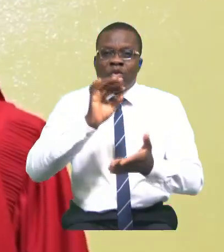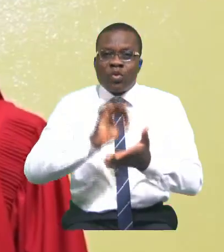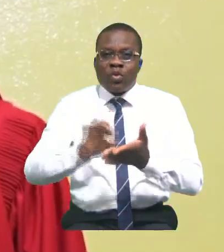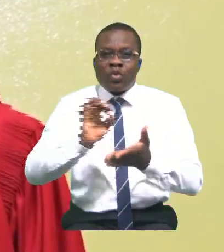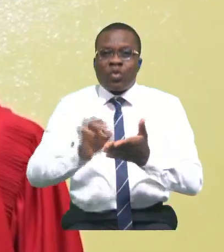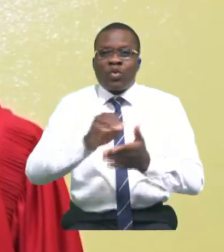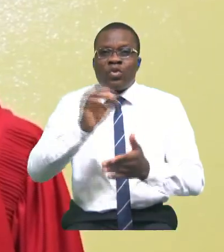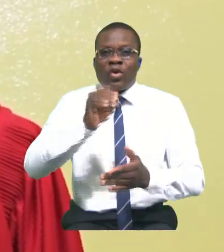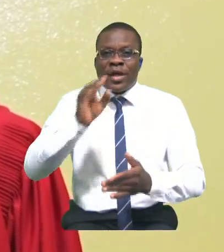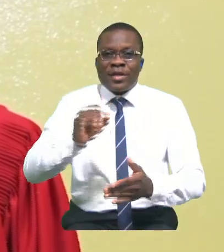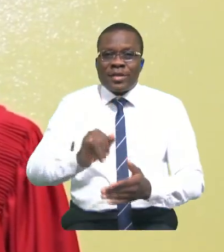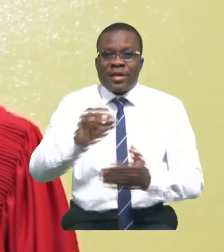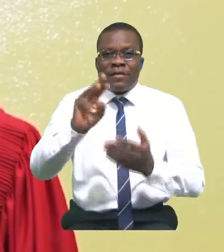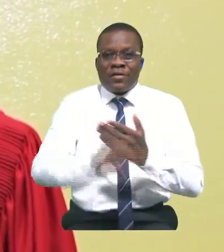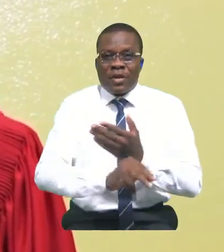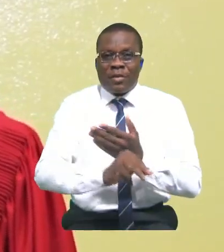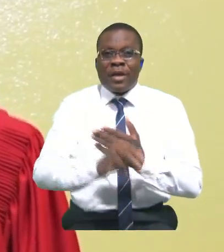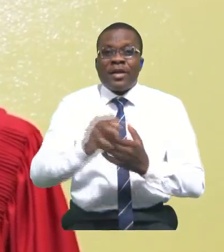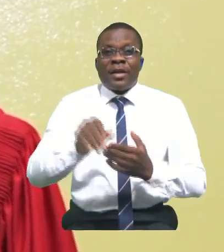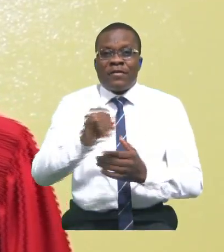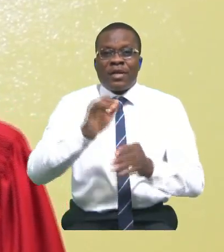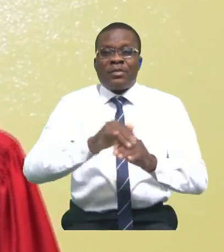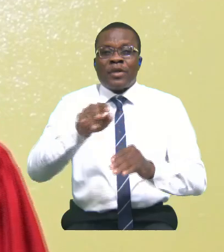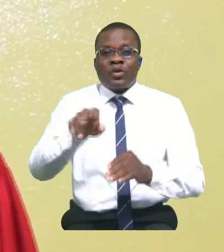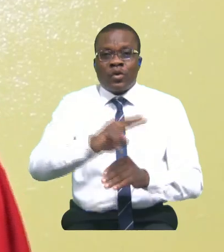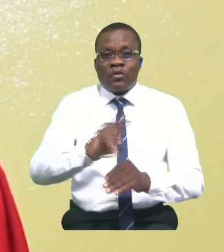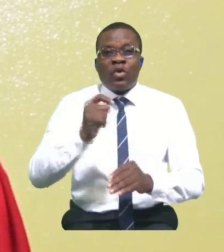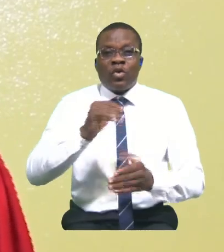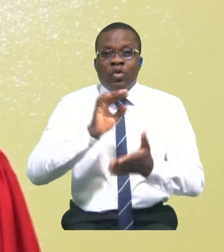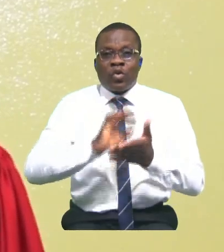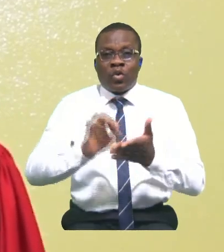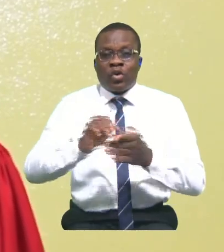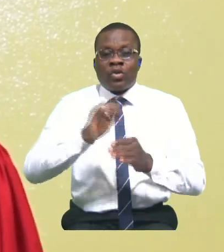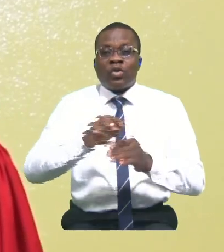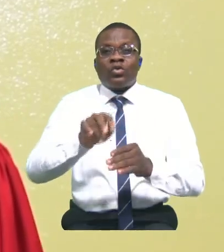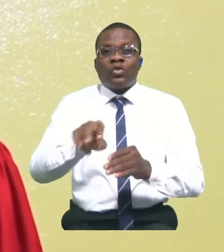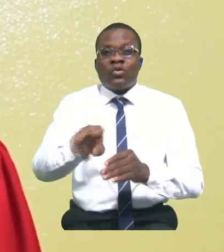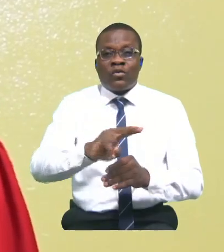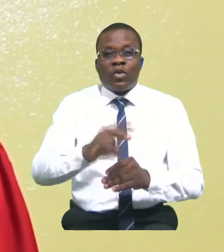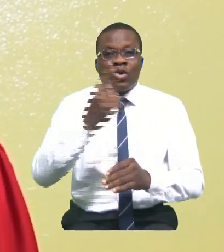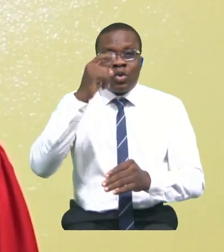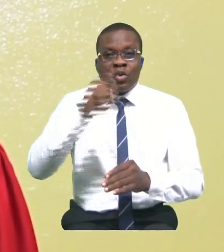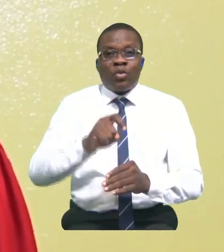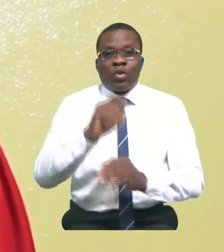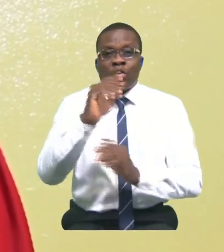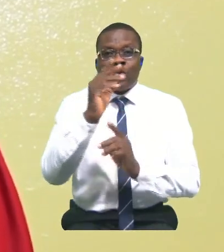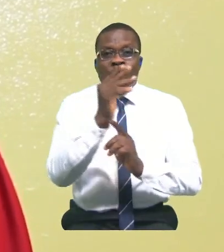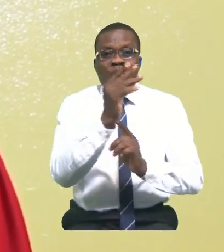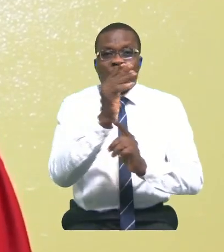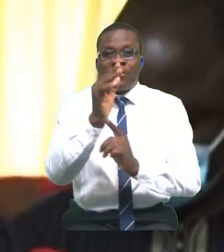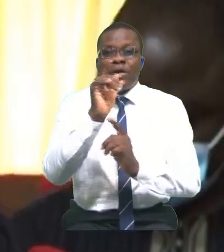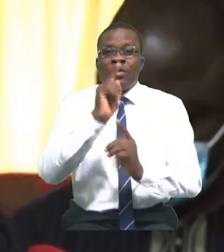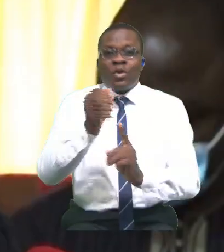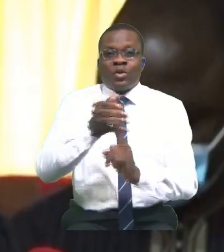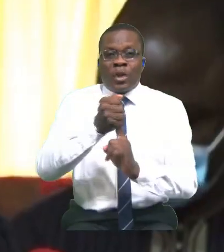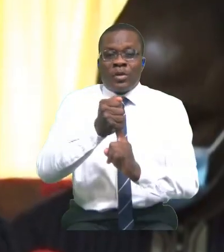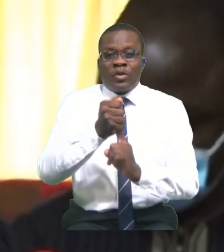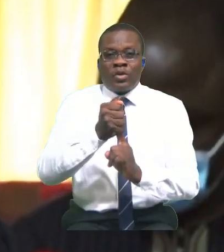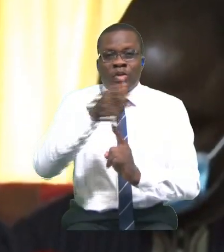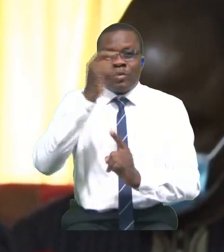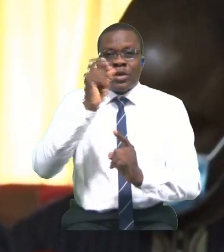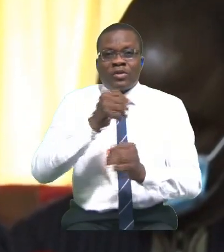indéfiniment infiniment sur vous nous comptons sur vous pour que le flambeau soit maintenu parce que vous avez